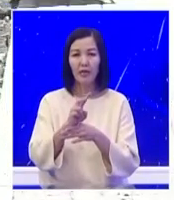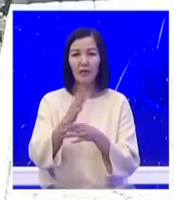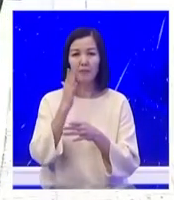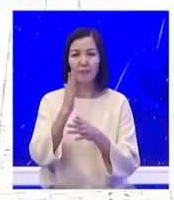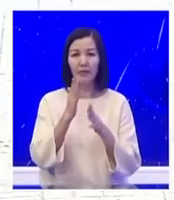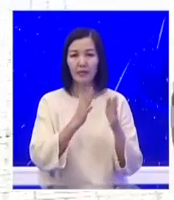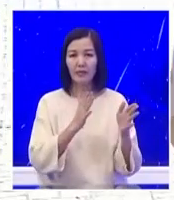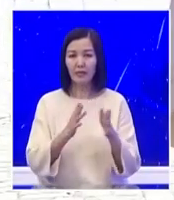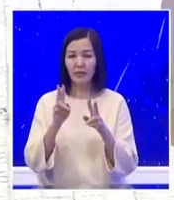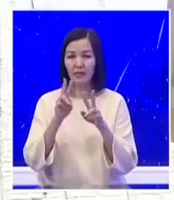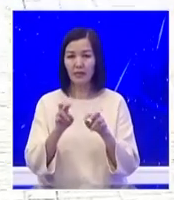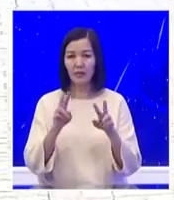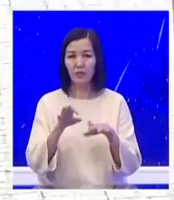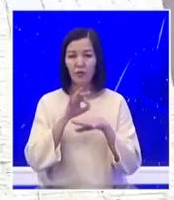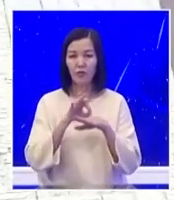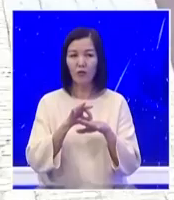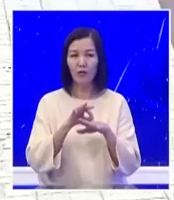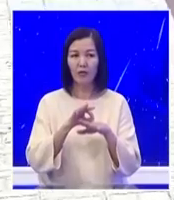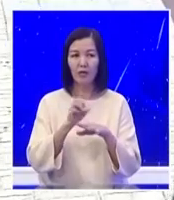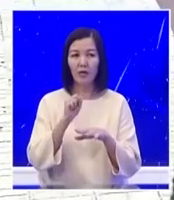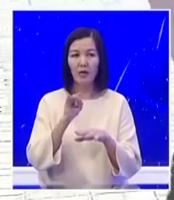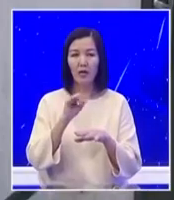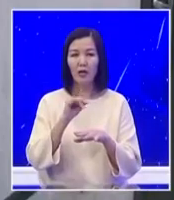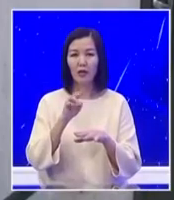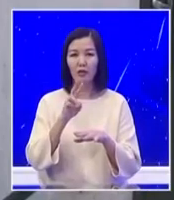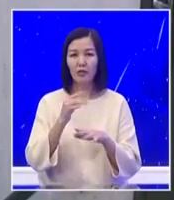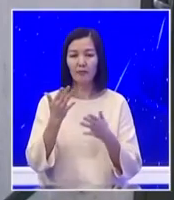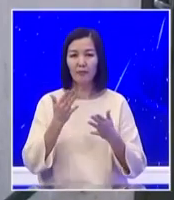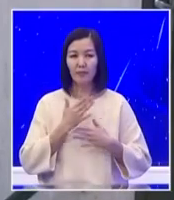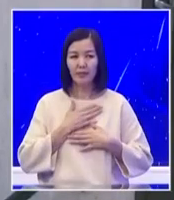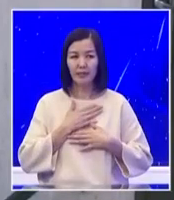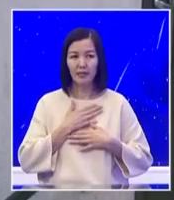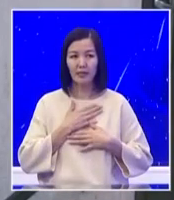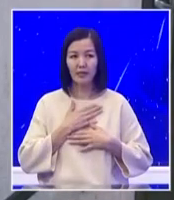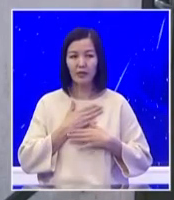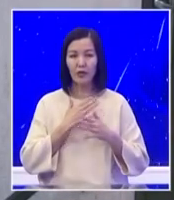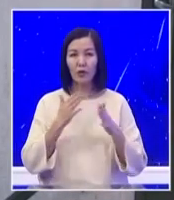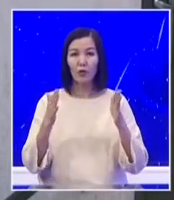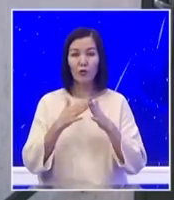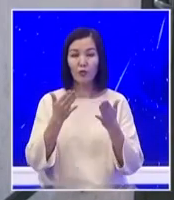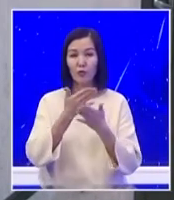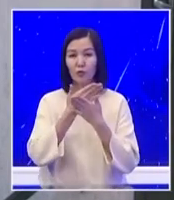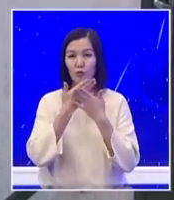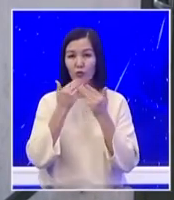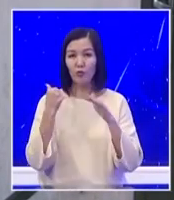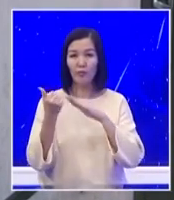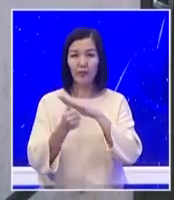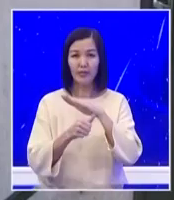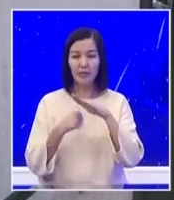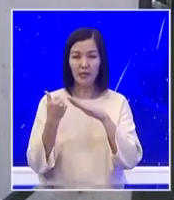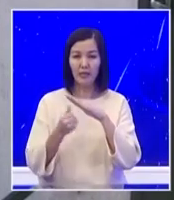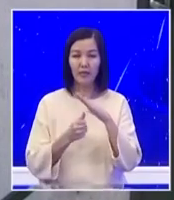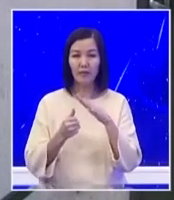кезеңнен тексеруден өтеді. Айжан, айтып беріңізші. Біздің орталыққа келіп түскен белгілі тұрағы жоқ тұлғалар, біріншіден